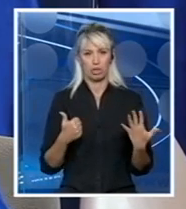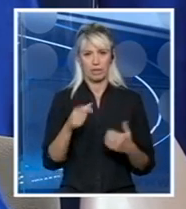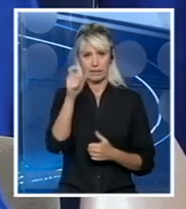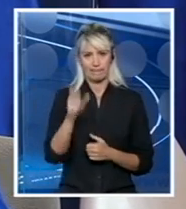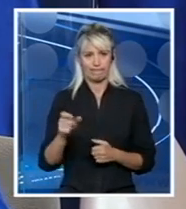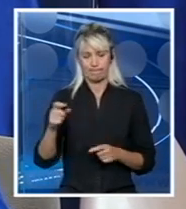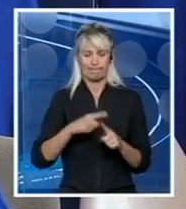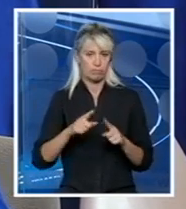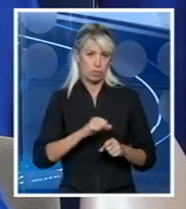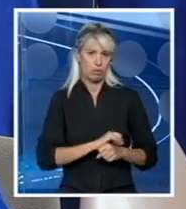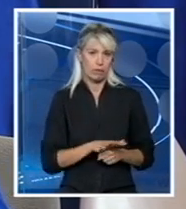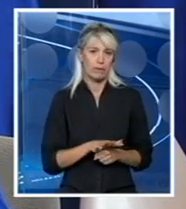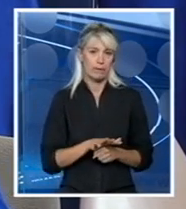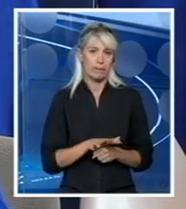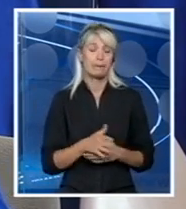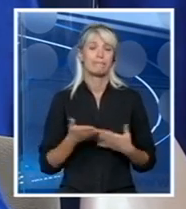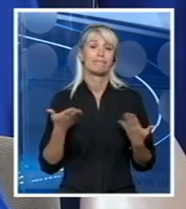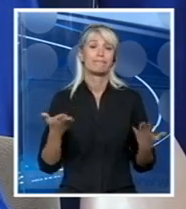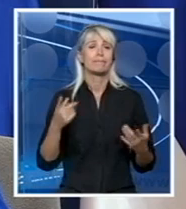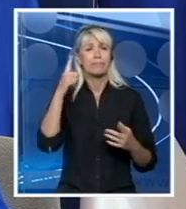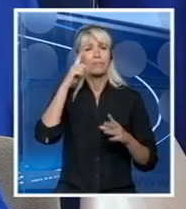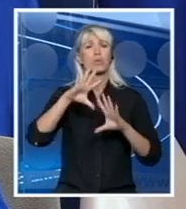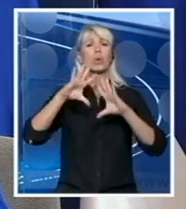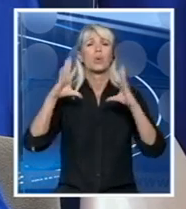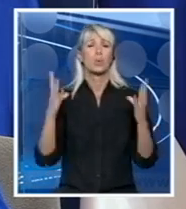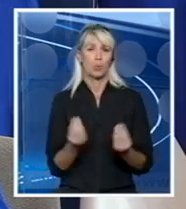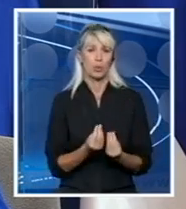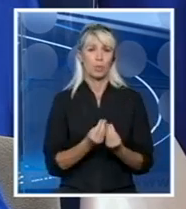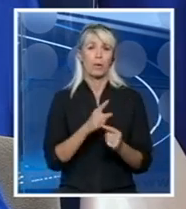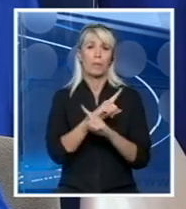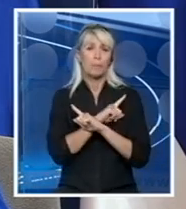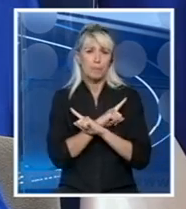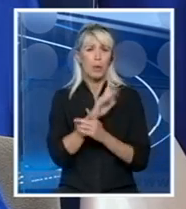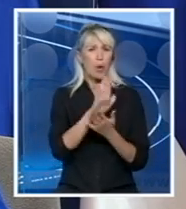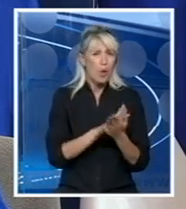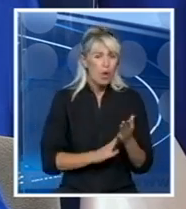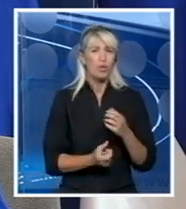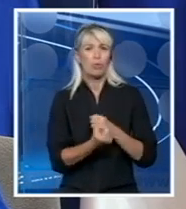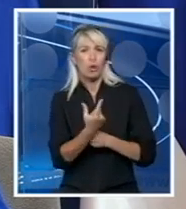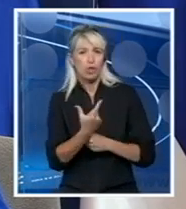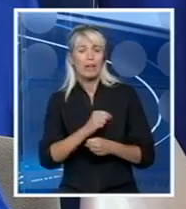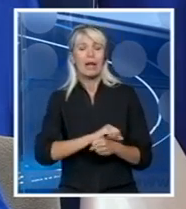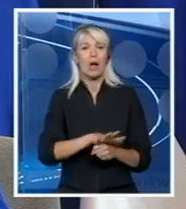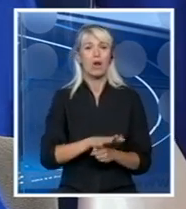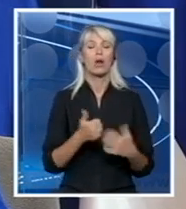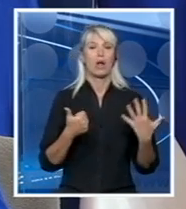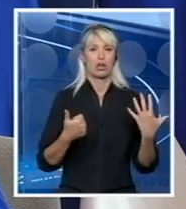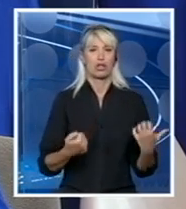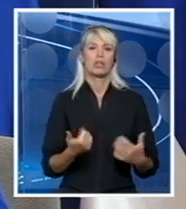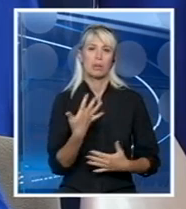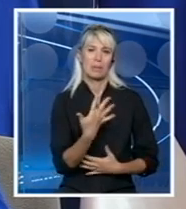infekcije ovim virusom, što znači da je ukupan broj preminulih od početka epidemije